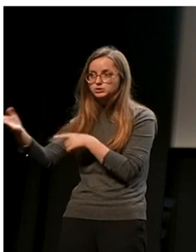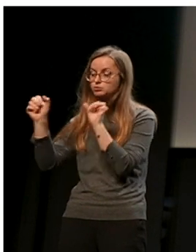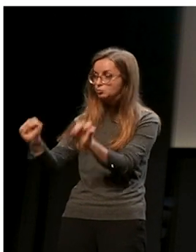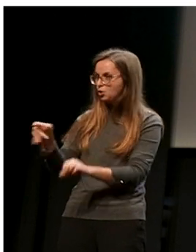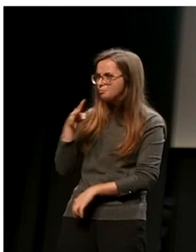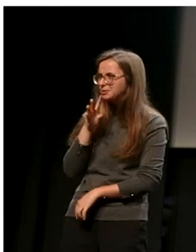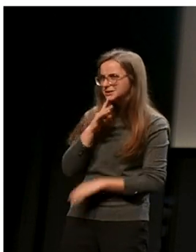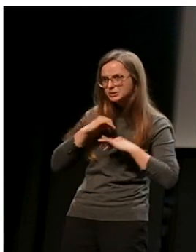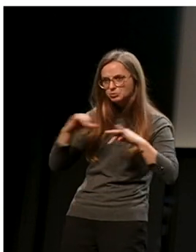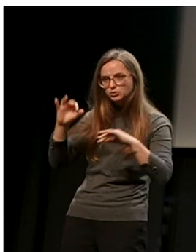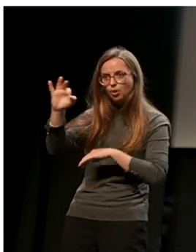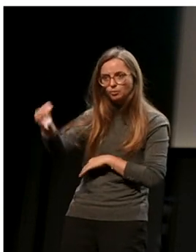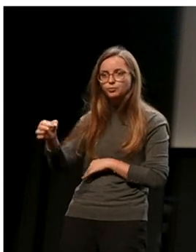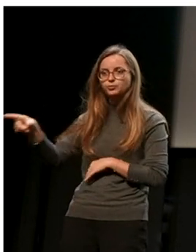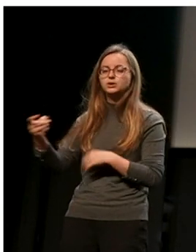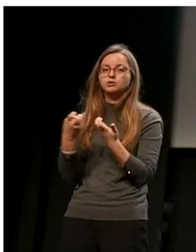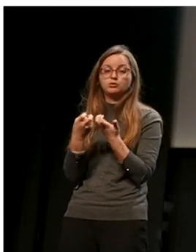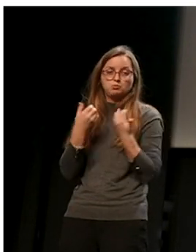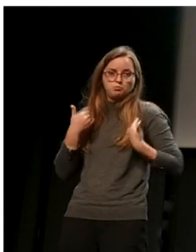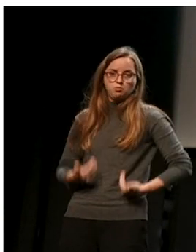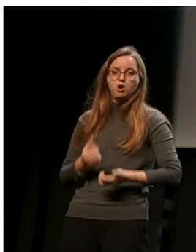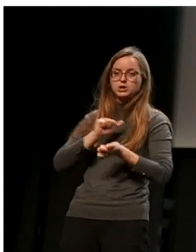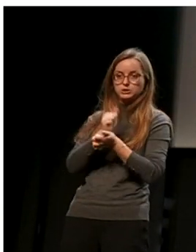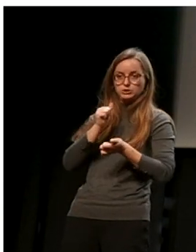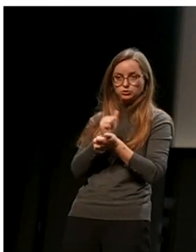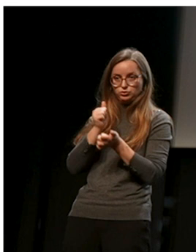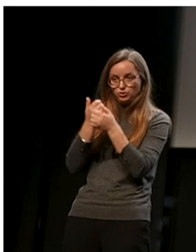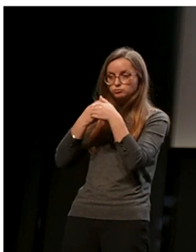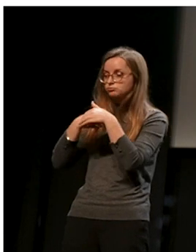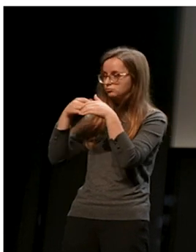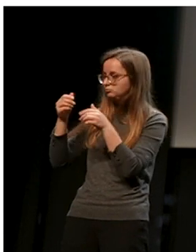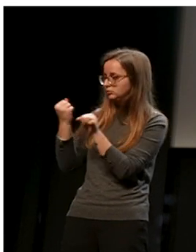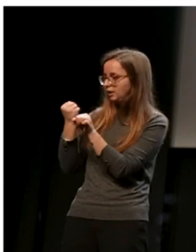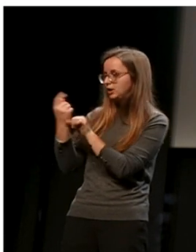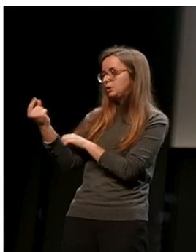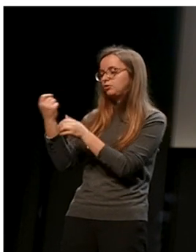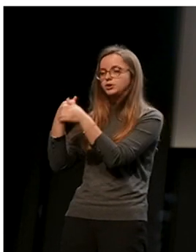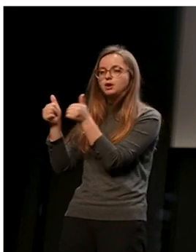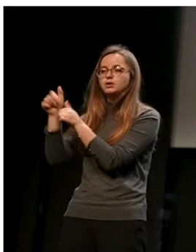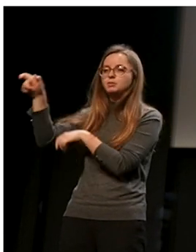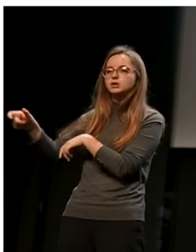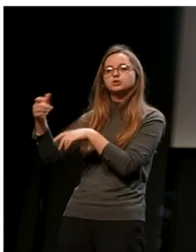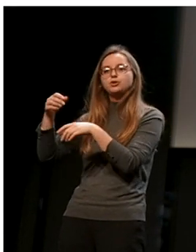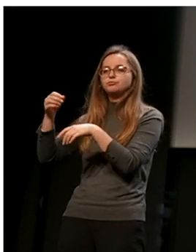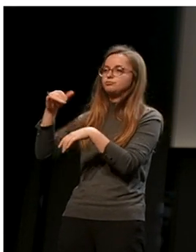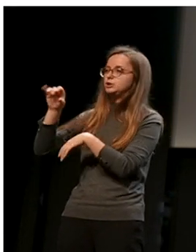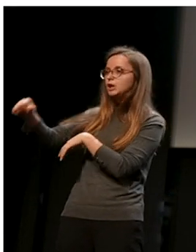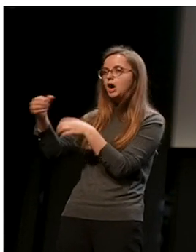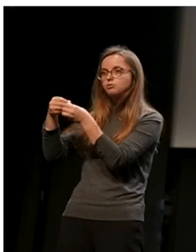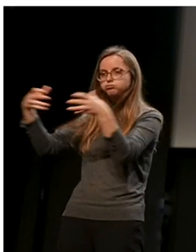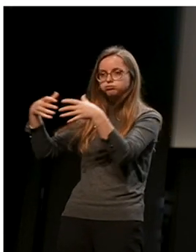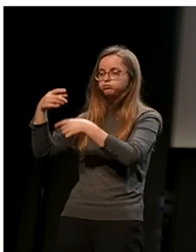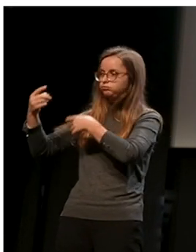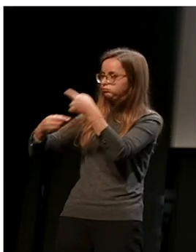pratique. Moi, en tant qu'éditeur, je travaille avec quelqu'un qui développe des IA pour faire des tests de nos parties de jeu, pour avoir des stats, etc. C'est un